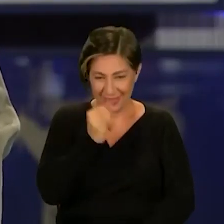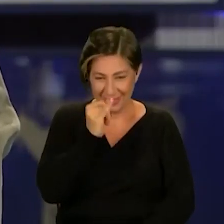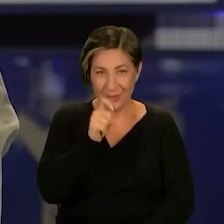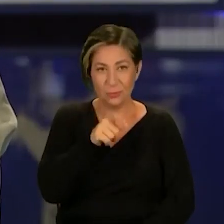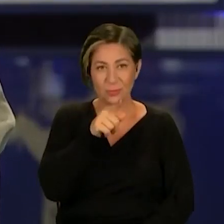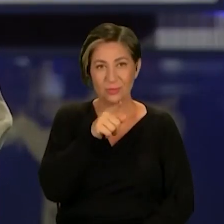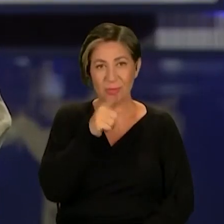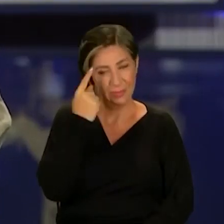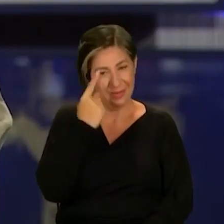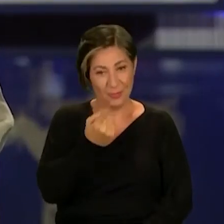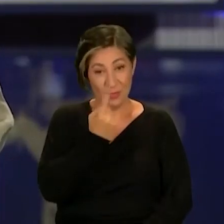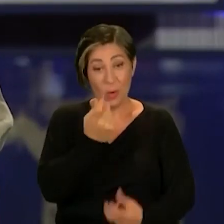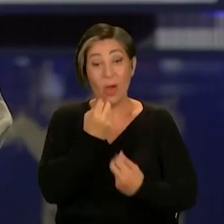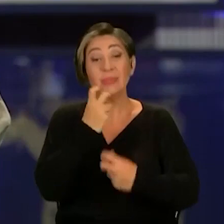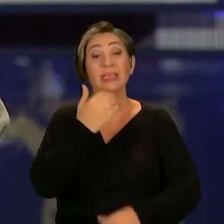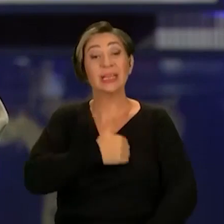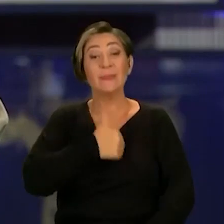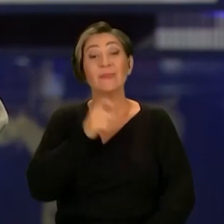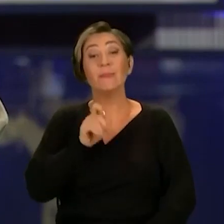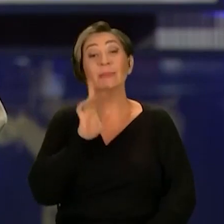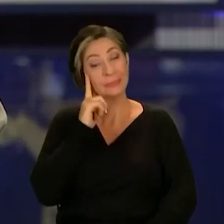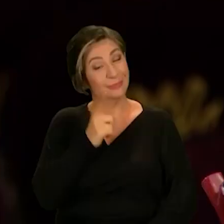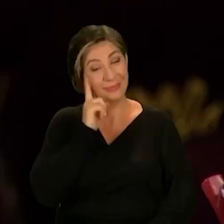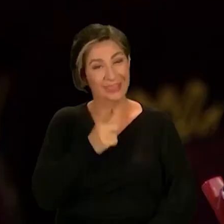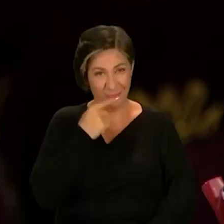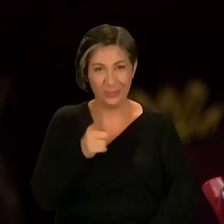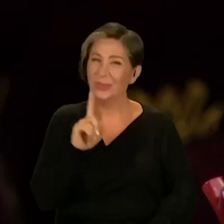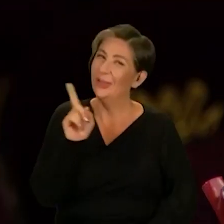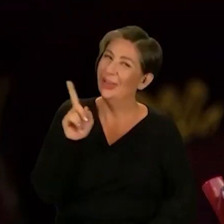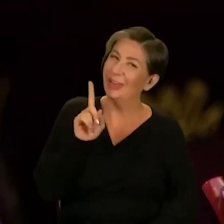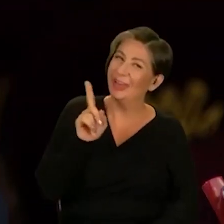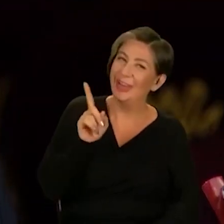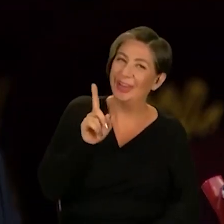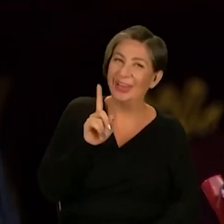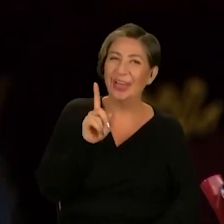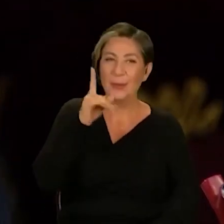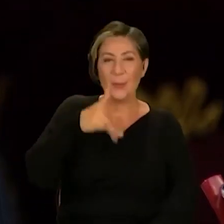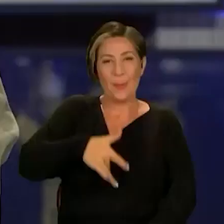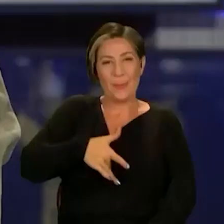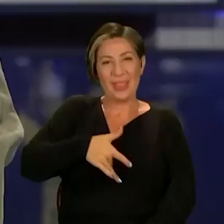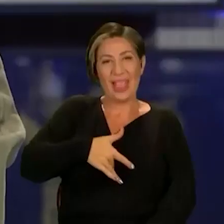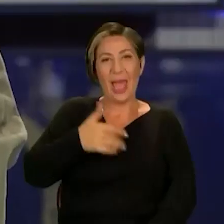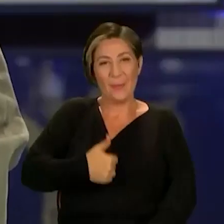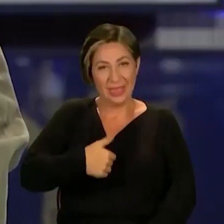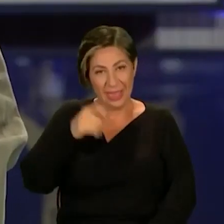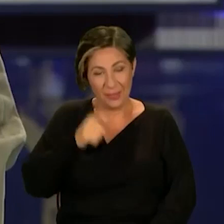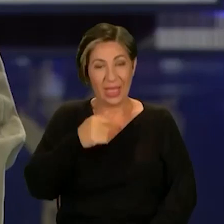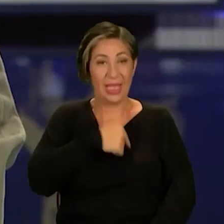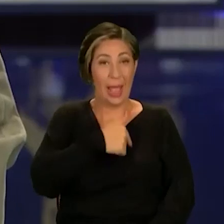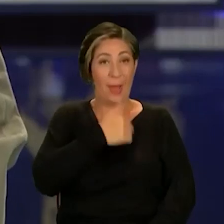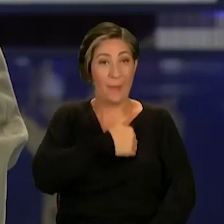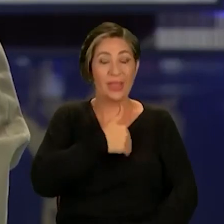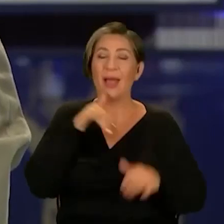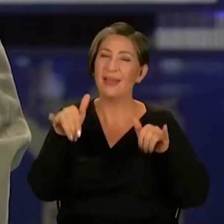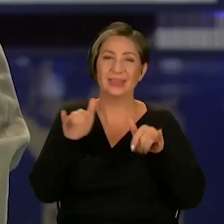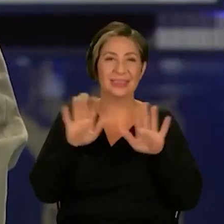hocam? Yani bana şunu öğretmezsen gebertirim seni gibilerden. Yok, şimdi bakın bir mide ameliyatı yapan doktorla kapçayara aynı